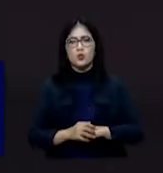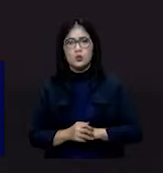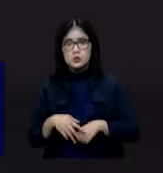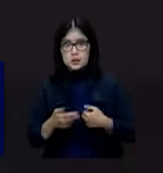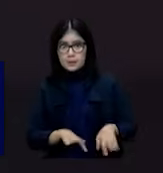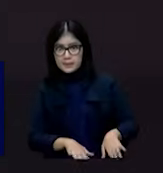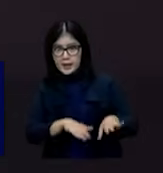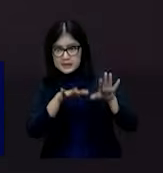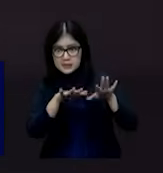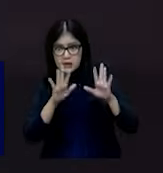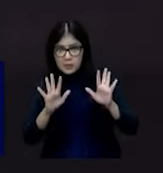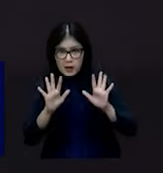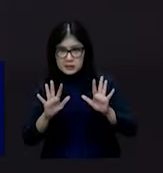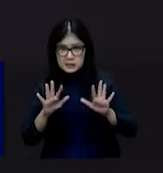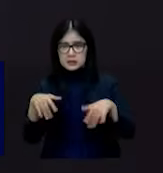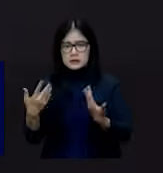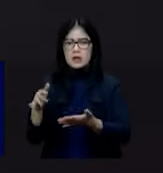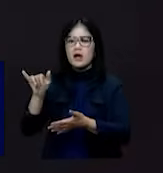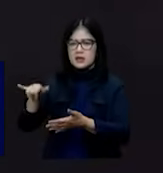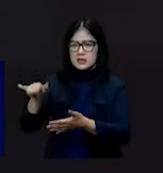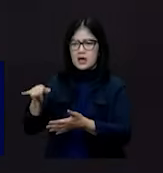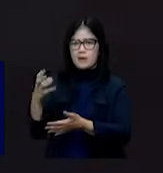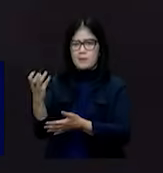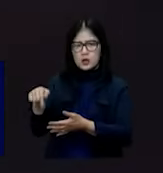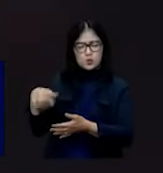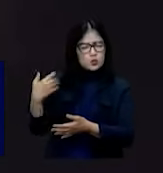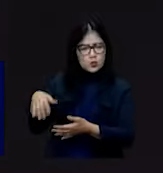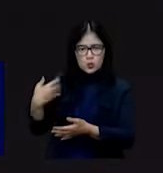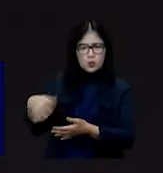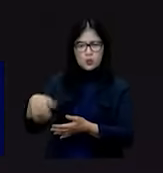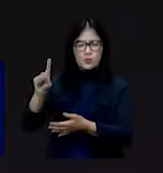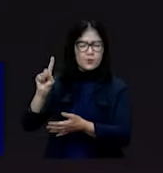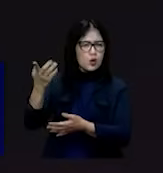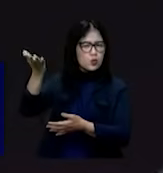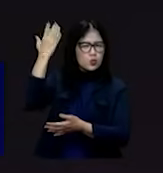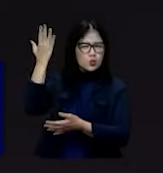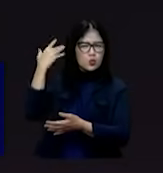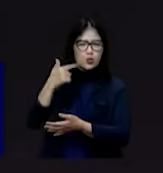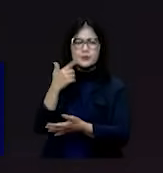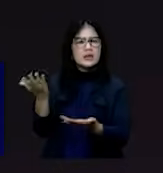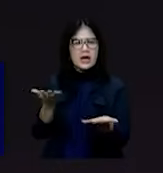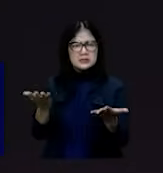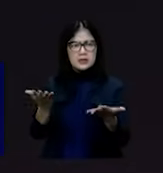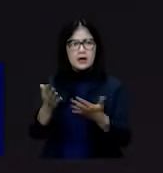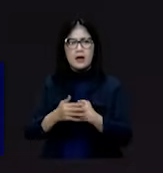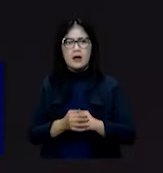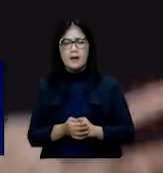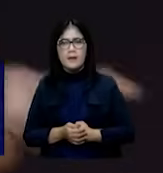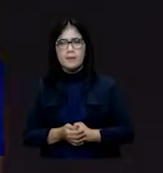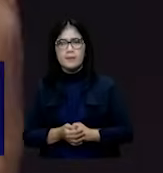sering-sering banjir? Sering, cuma kan baru kemarin hari nonton banjir. Apa lagi? Jasa minggu-minggu aja?